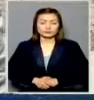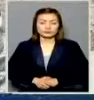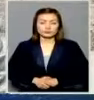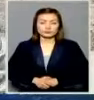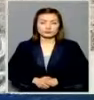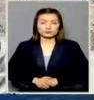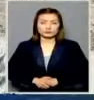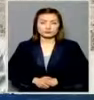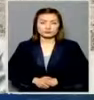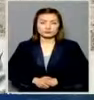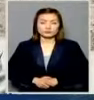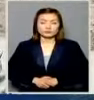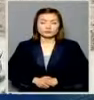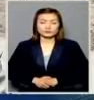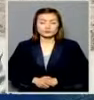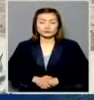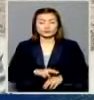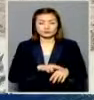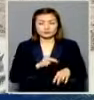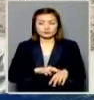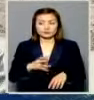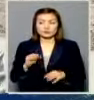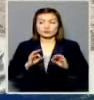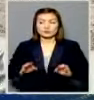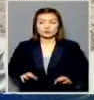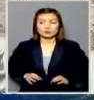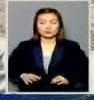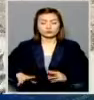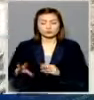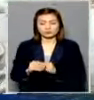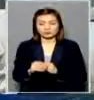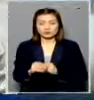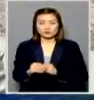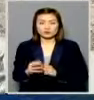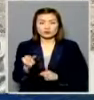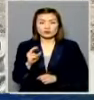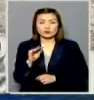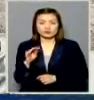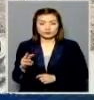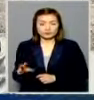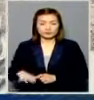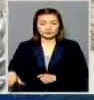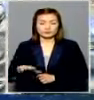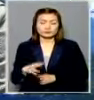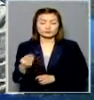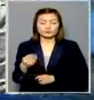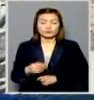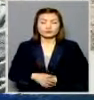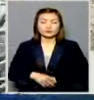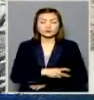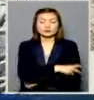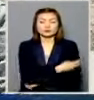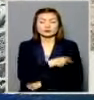отыр. Жергілікті полиция мен, жергілікті прокуратура мен, жергілікті әкімдік пен және